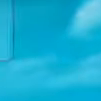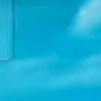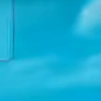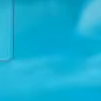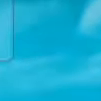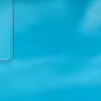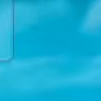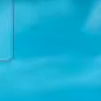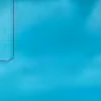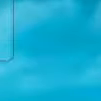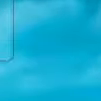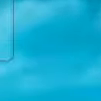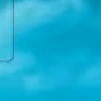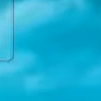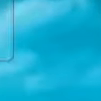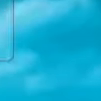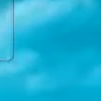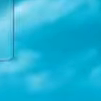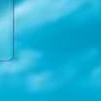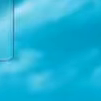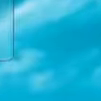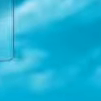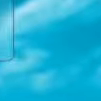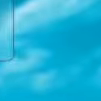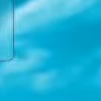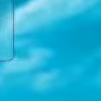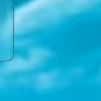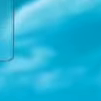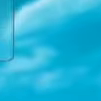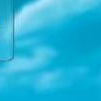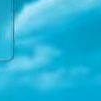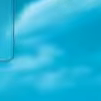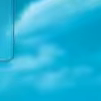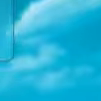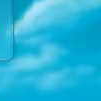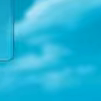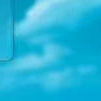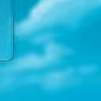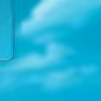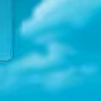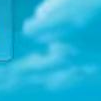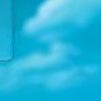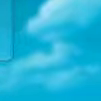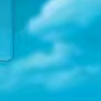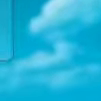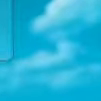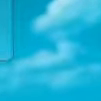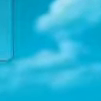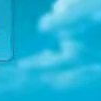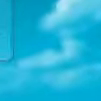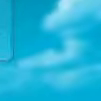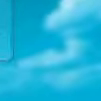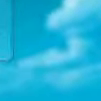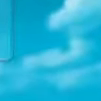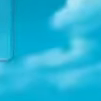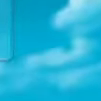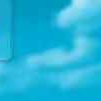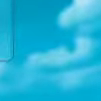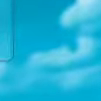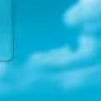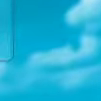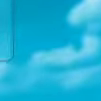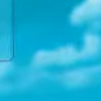плюс 23 градуса, ночью плюс 9. В Сардаринском районе днем плюс 24 градуса,